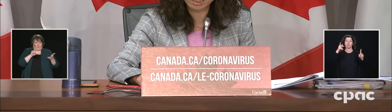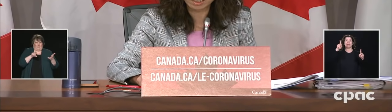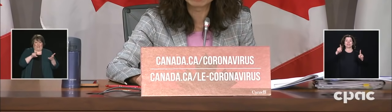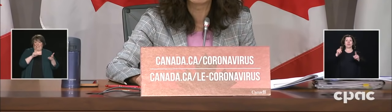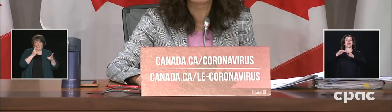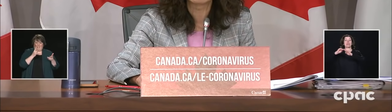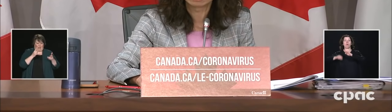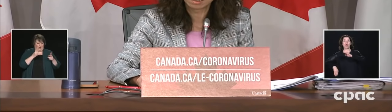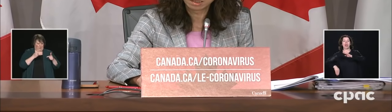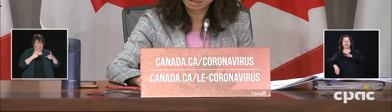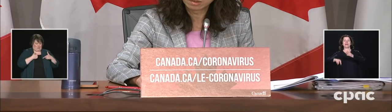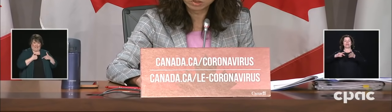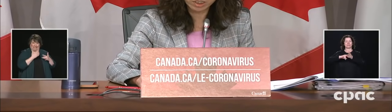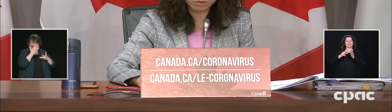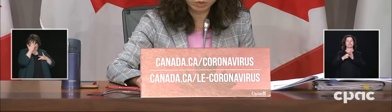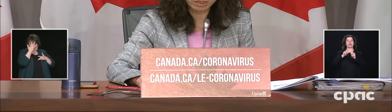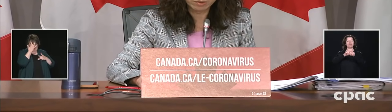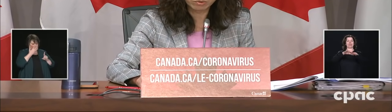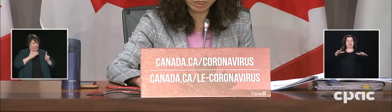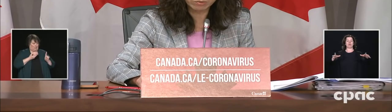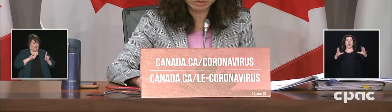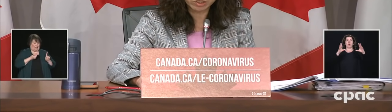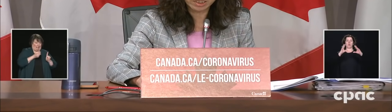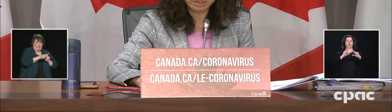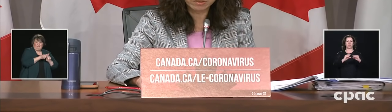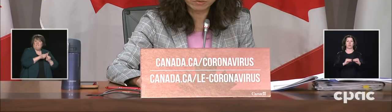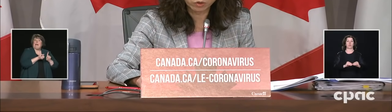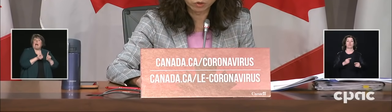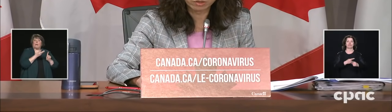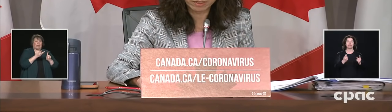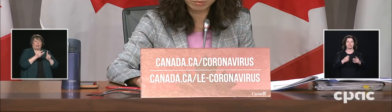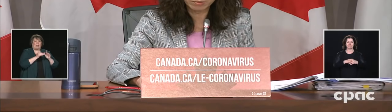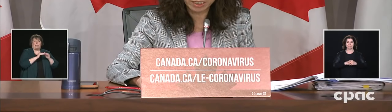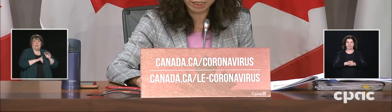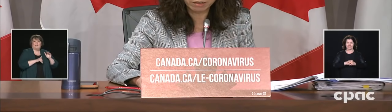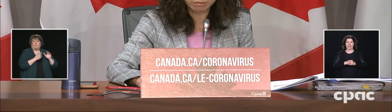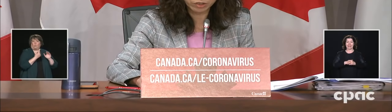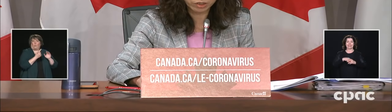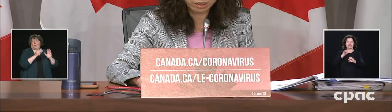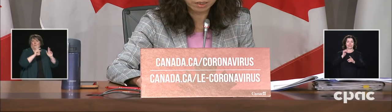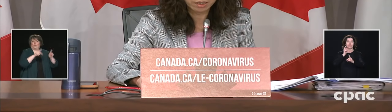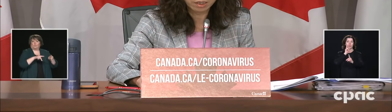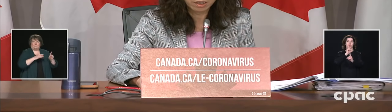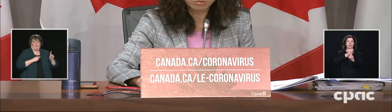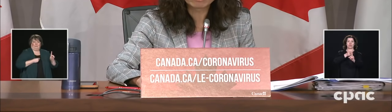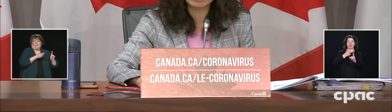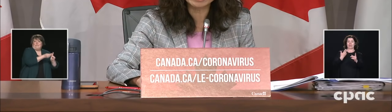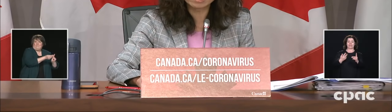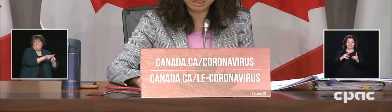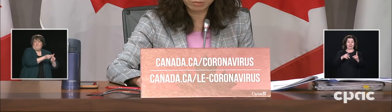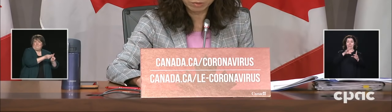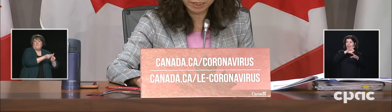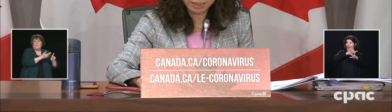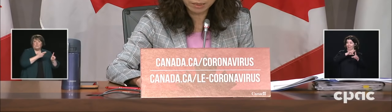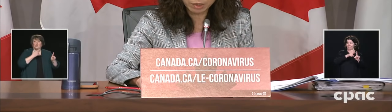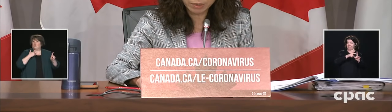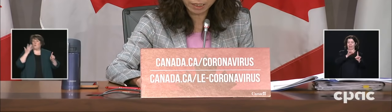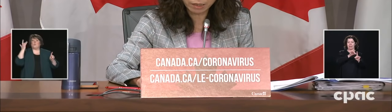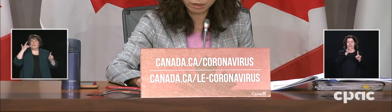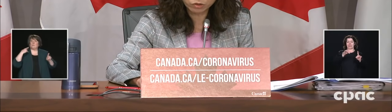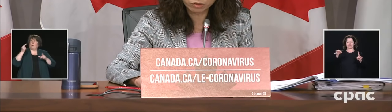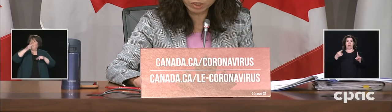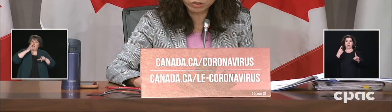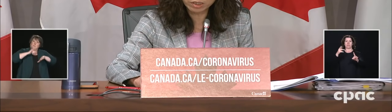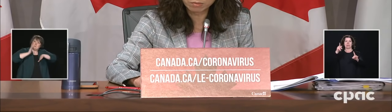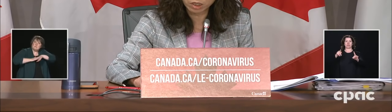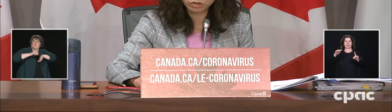than one other person, which is one of the primary objectives of all of our public health measures. Prior to implementing public